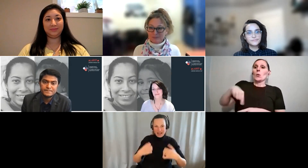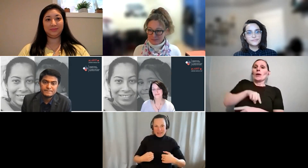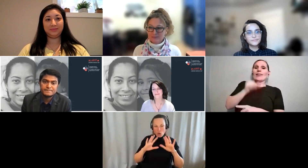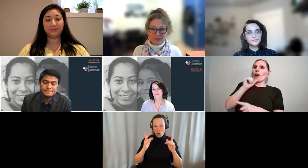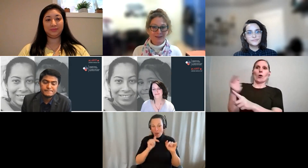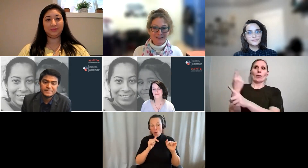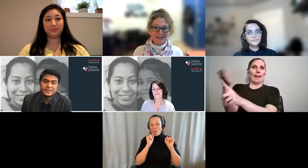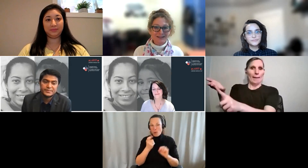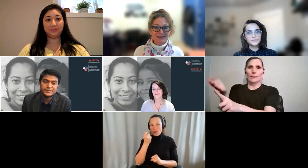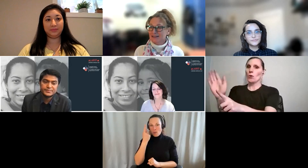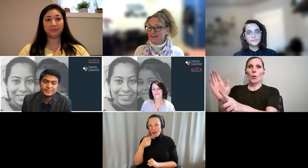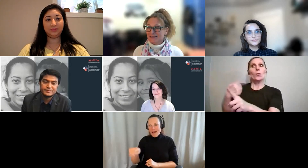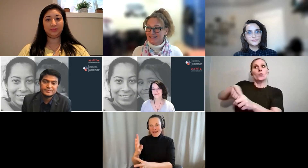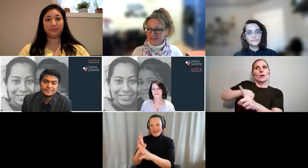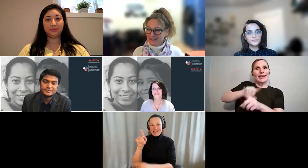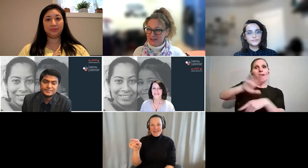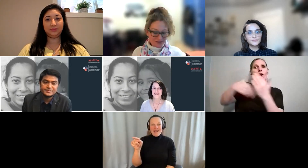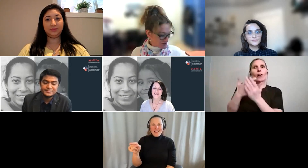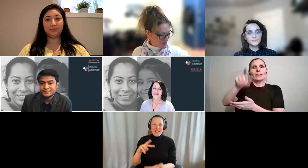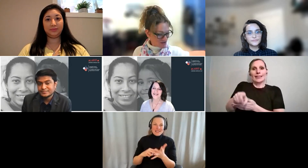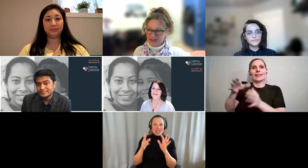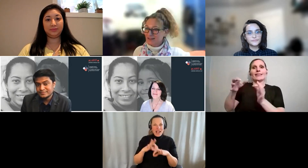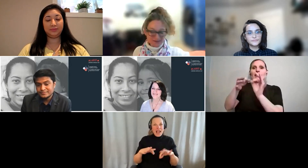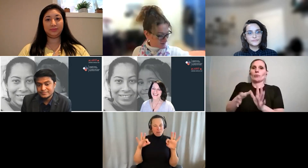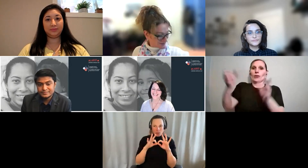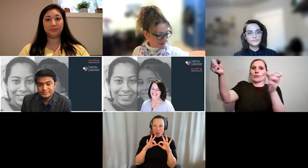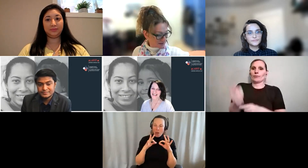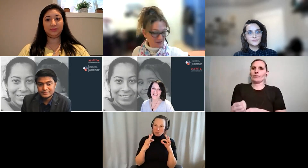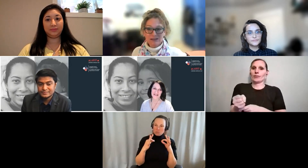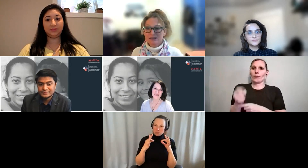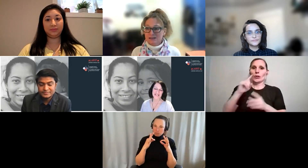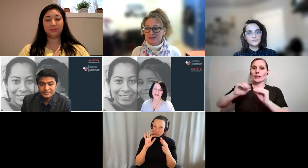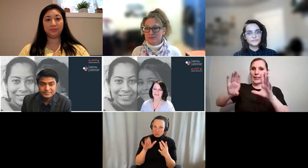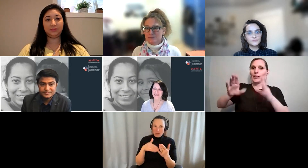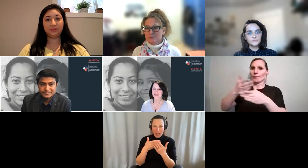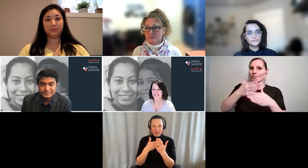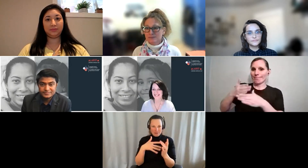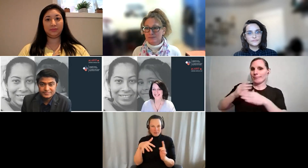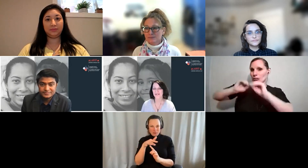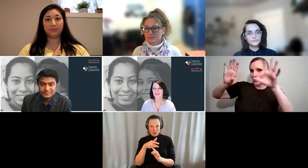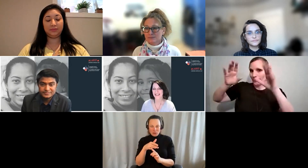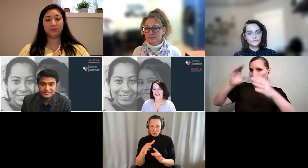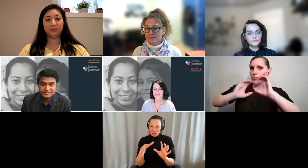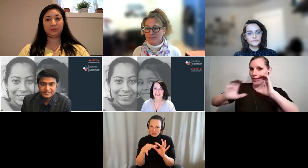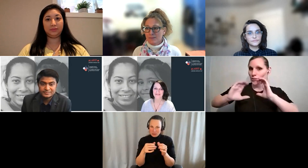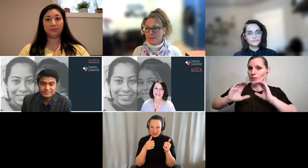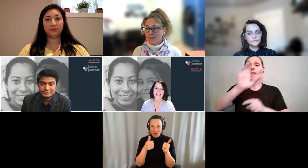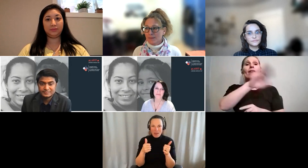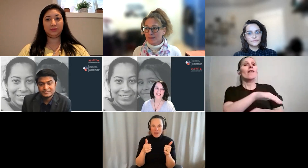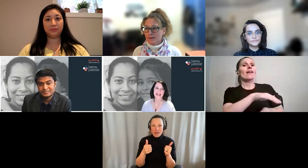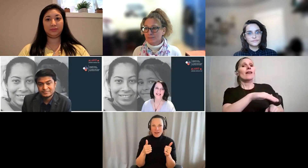va arriver au point de façon plus claire et plus simple. Oui, je vais sauter ici. Je